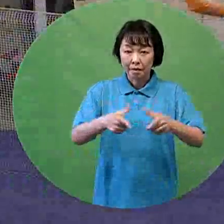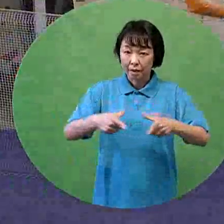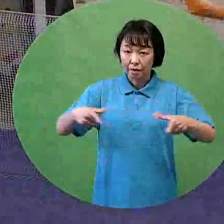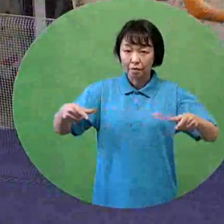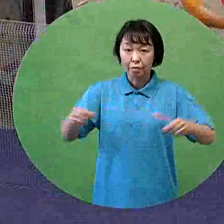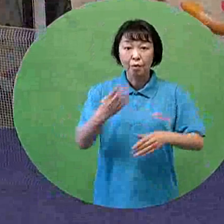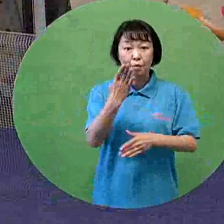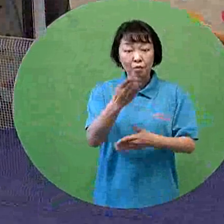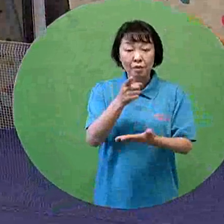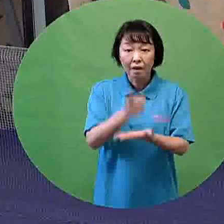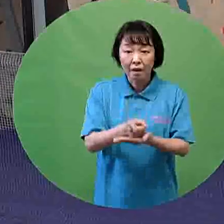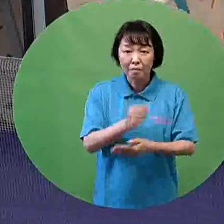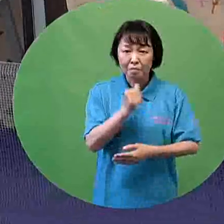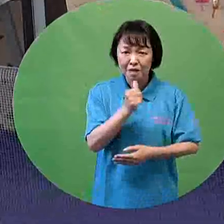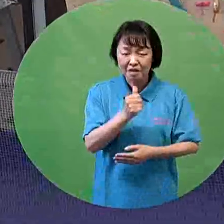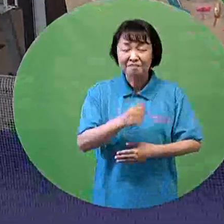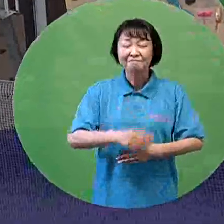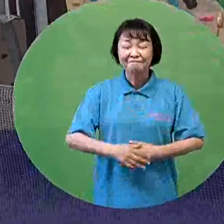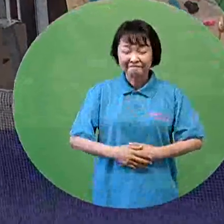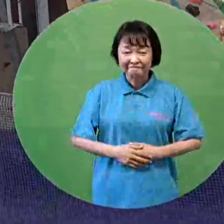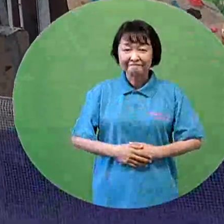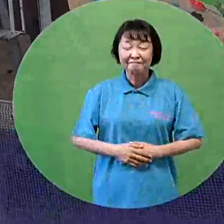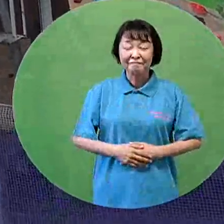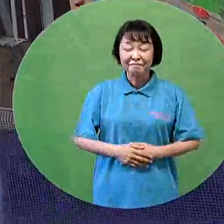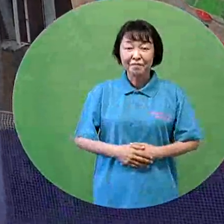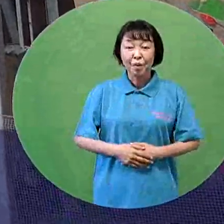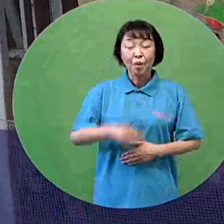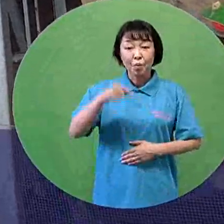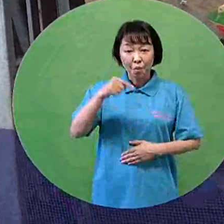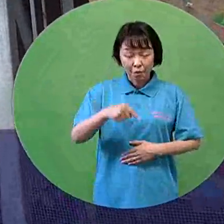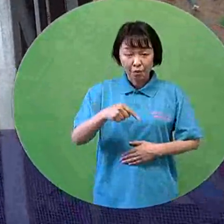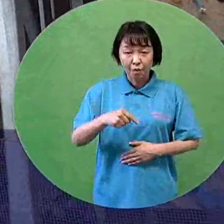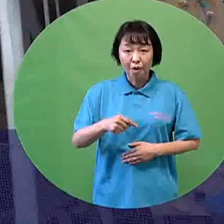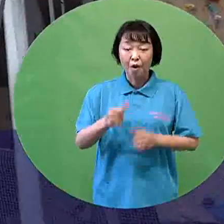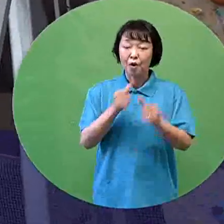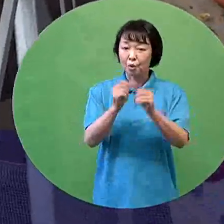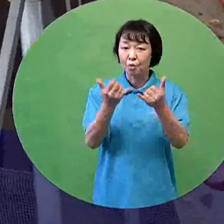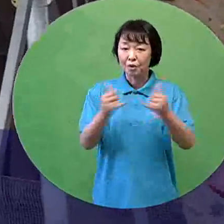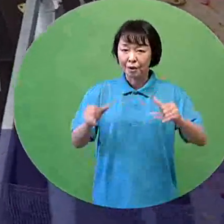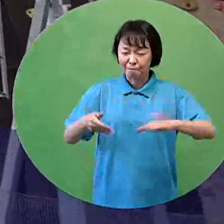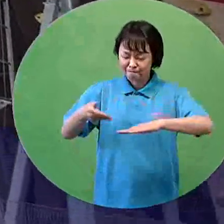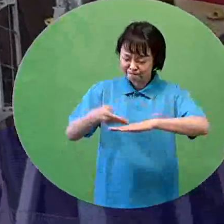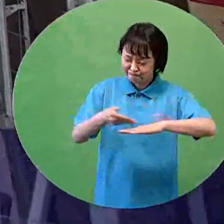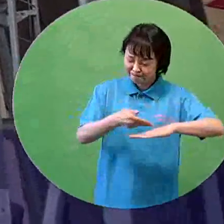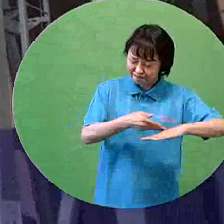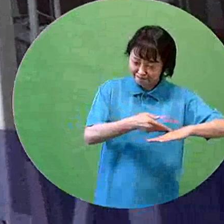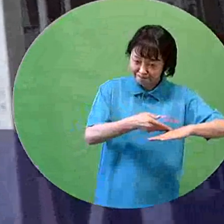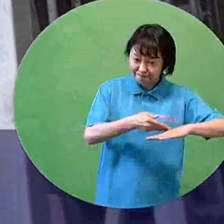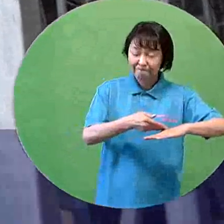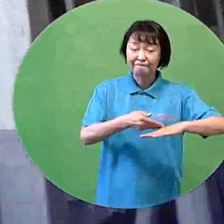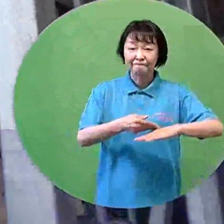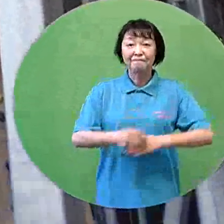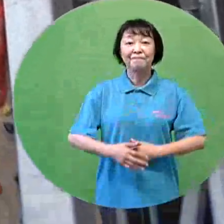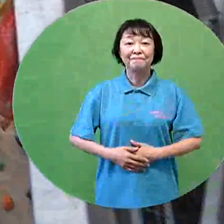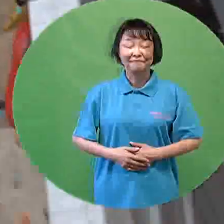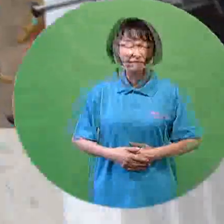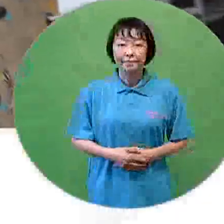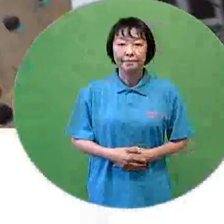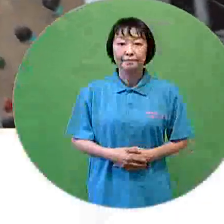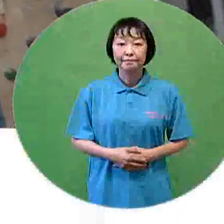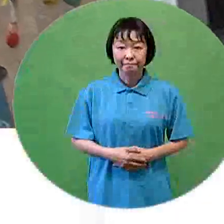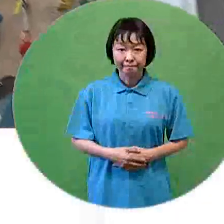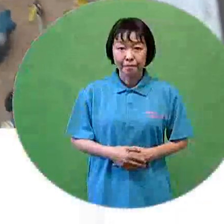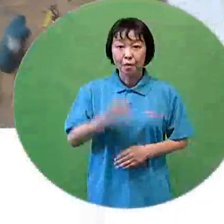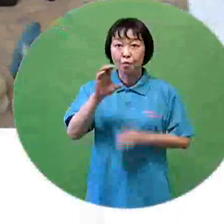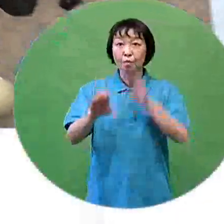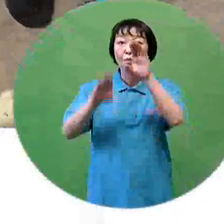全国で4箇所しかありません。ここでは日々競技者が練習に励んでいます。